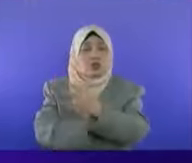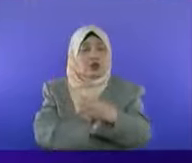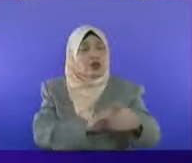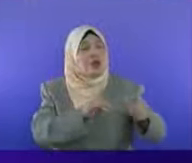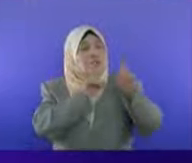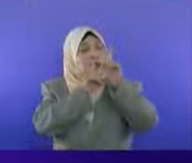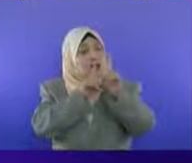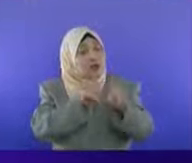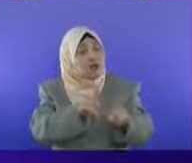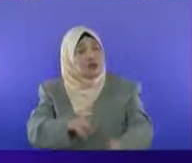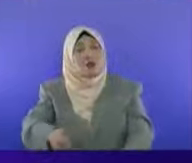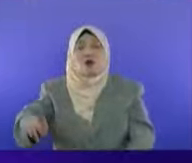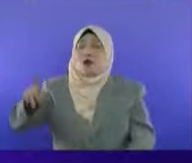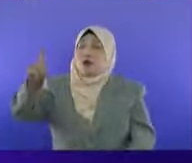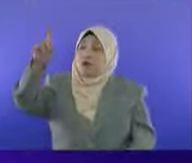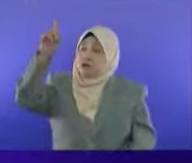وملائكته